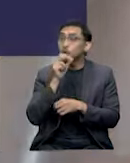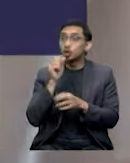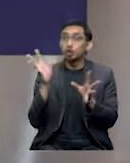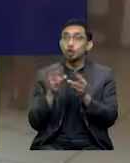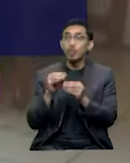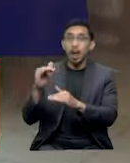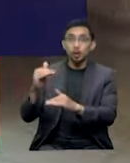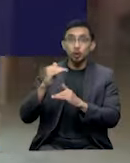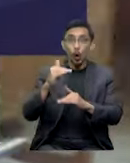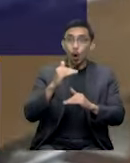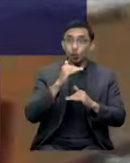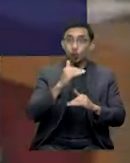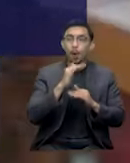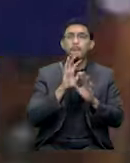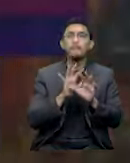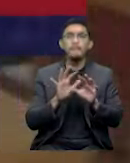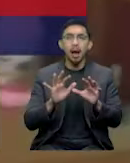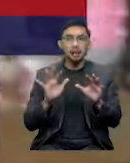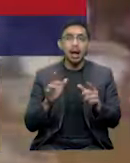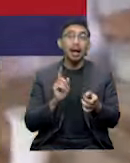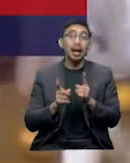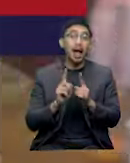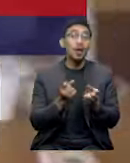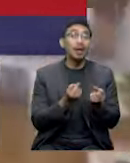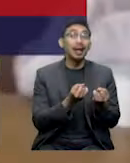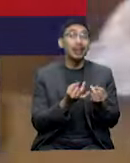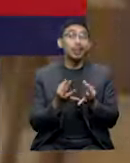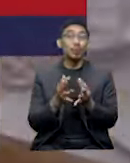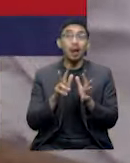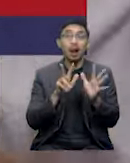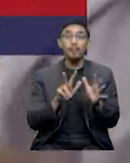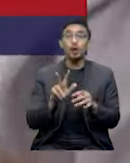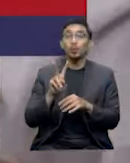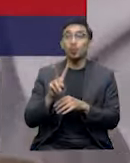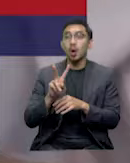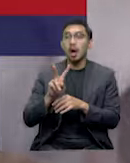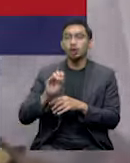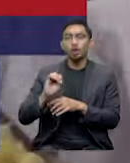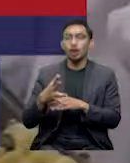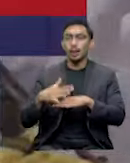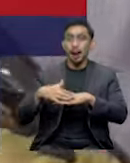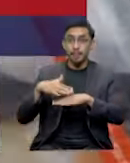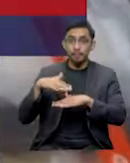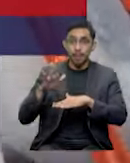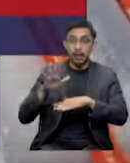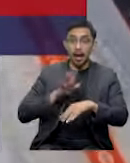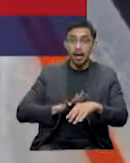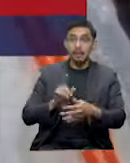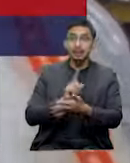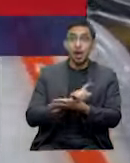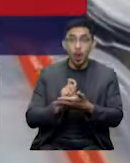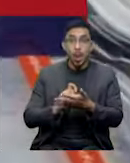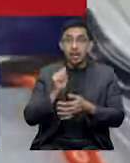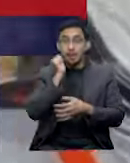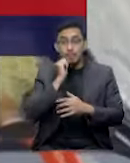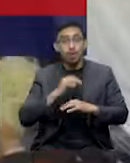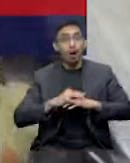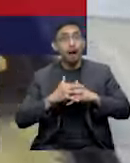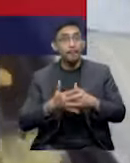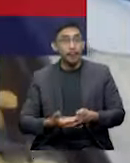Kalau dihitung, untuk kebutuhan susu 82,9 juta anak sekolah dan ibu hamil, butuh sekitar 5,4